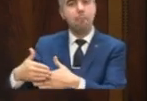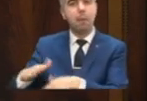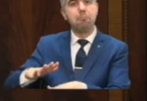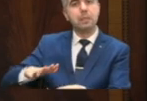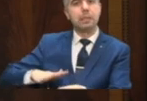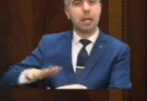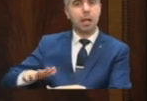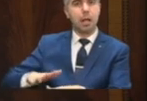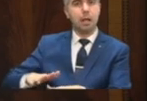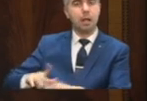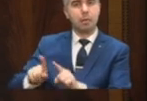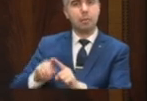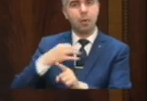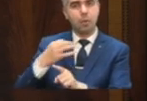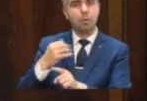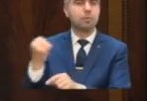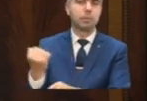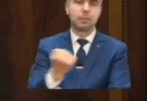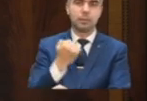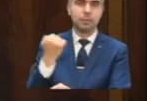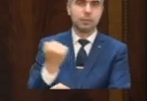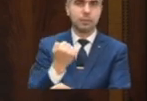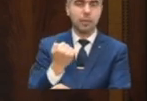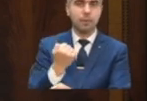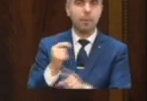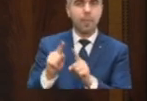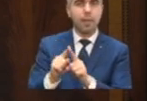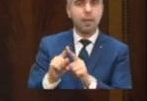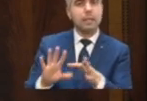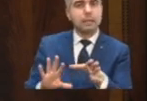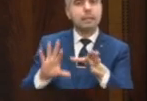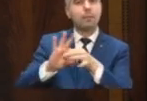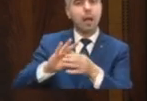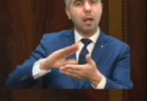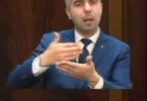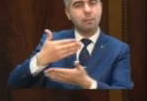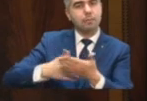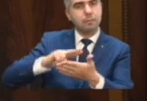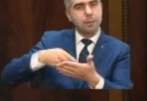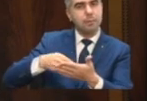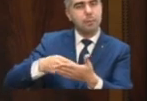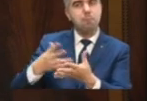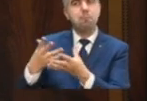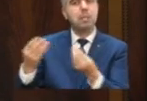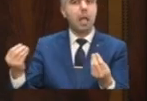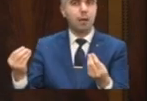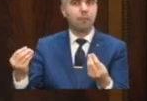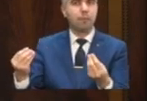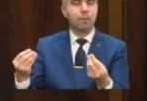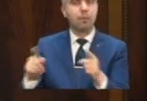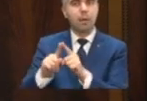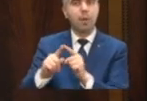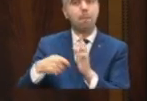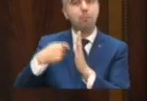متنفسات للمدن المجاوره، هذا فيه تاخر كبير، اتفاقيات عديده تم توقيعها ولكن لم تنفذ. كاين دي بروجي اللي هما